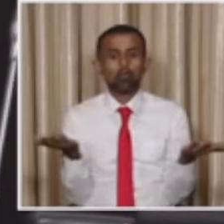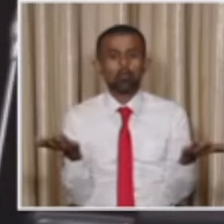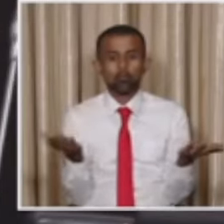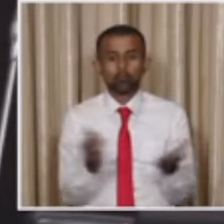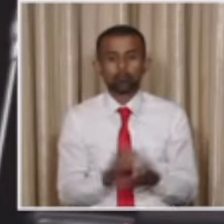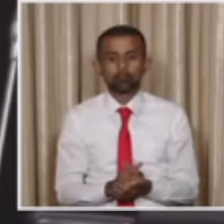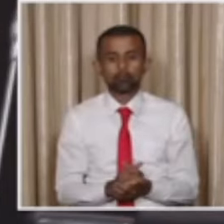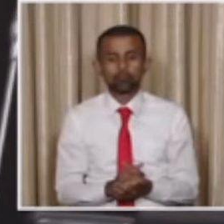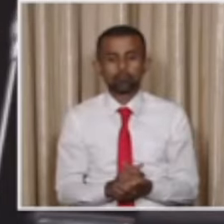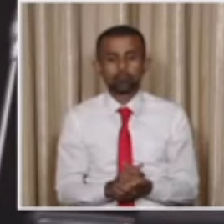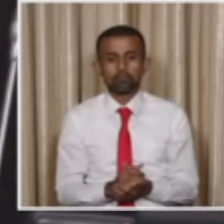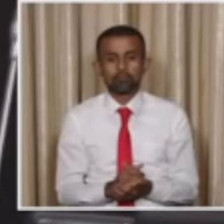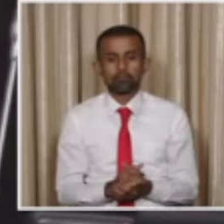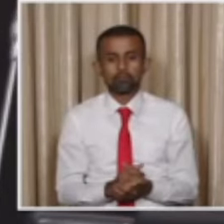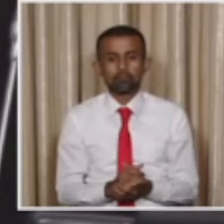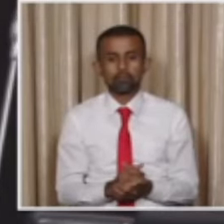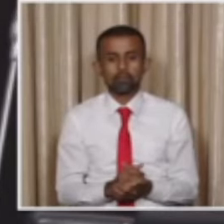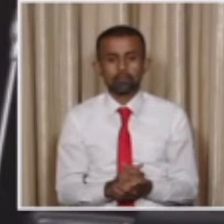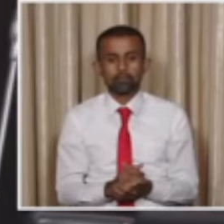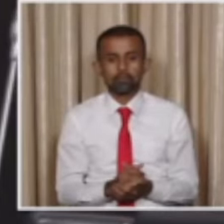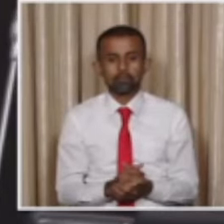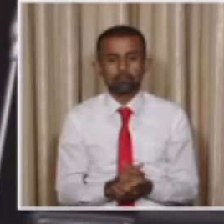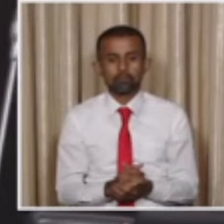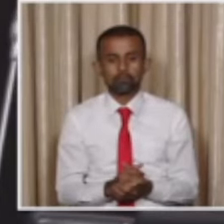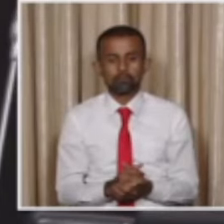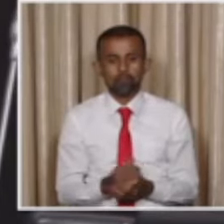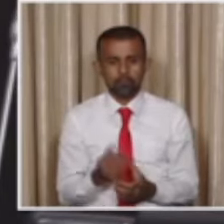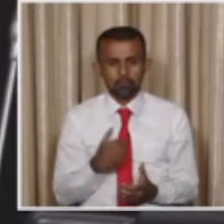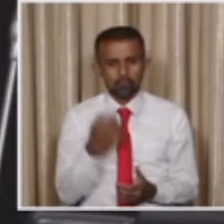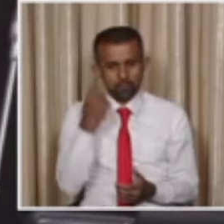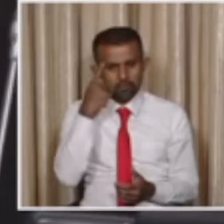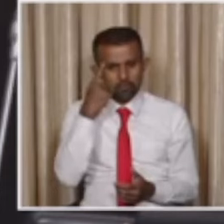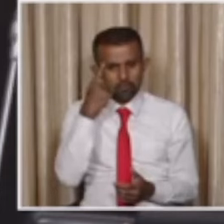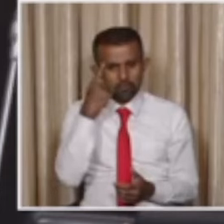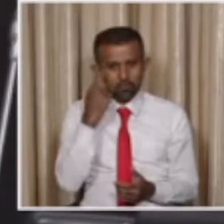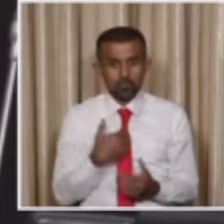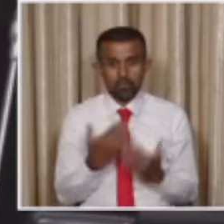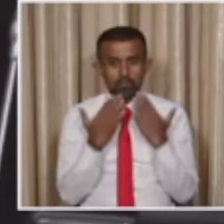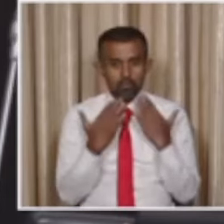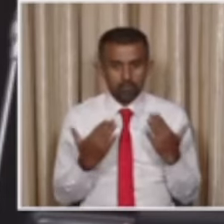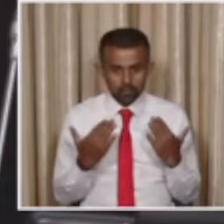තියෙන්නේ? ඒ නිසා මම හිතනවා ගරු, මම ස්තුතිවන්ත වෙනවා ගරු